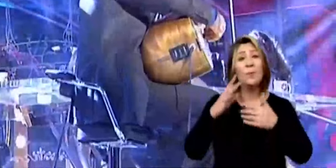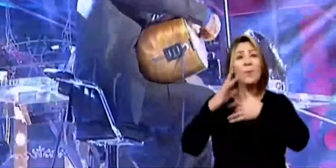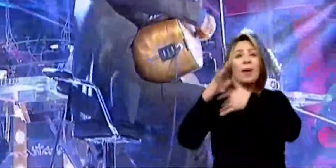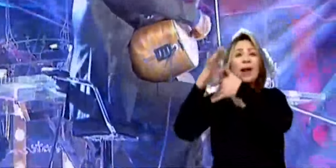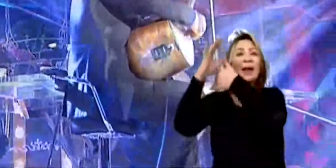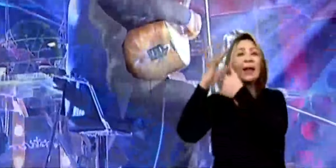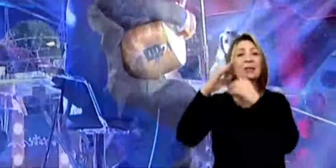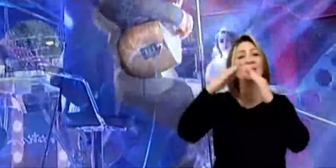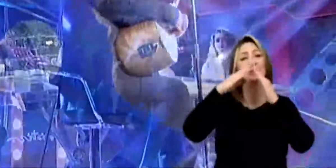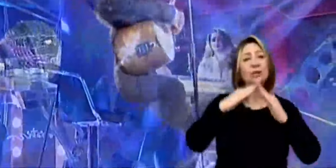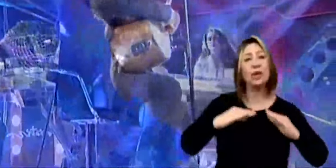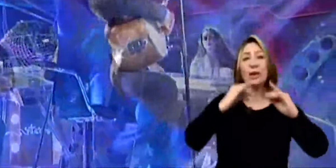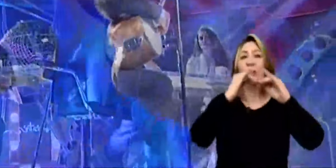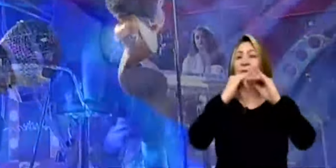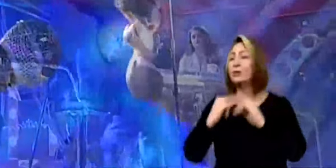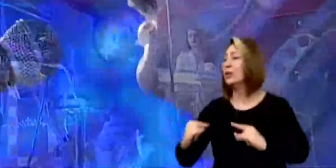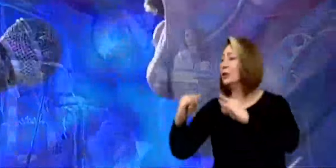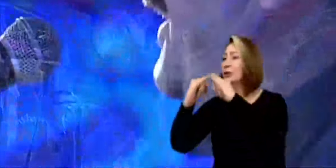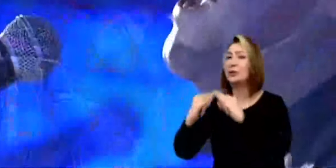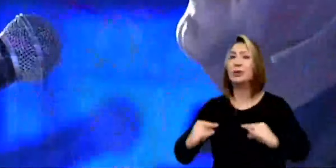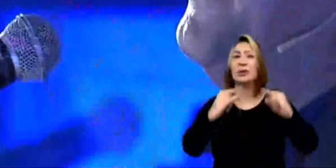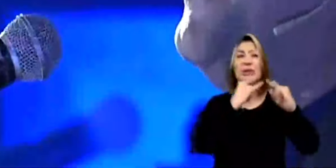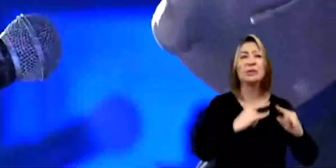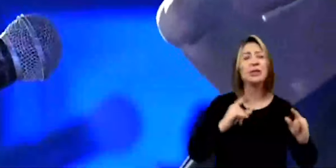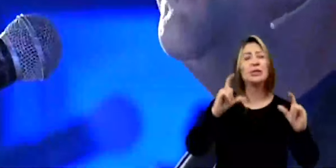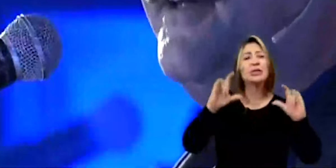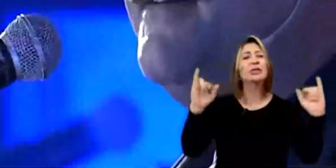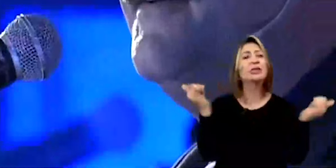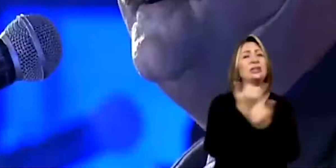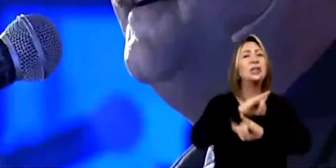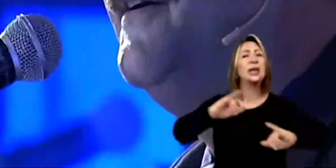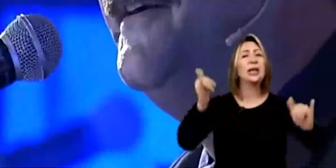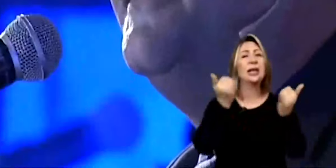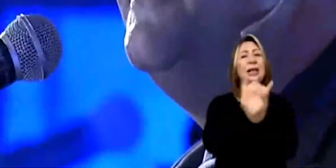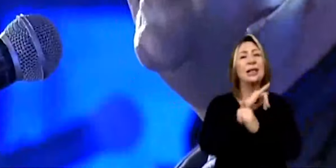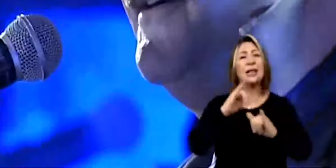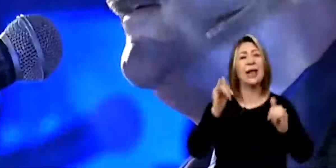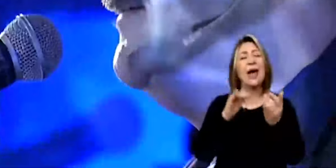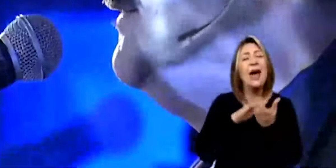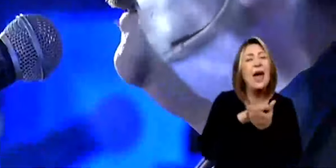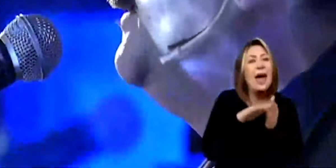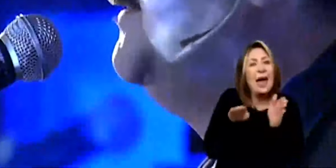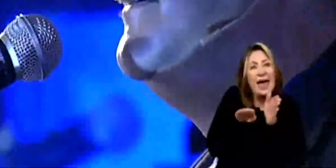Huriler çadır kurmuş cennetin